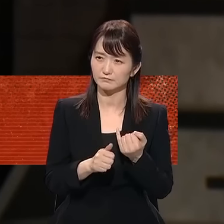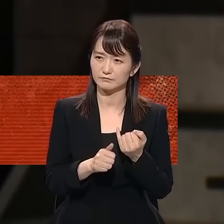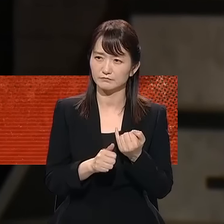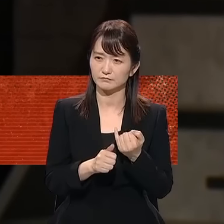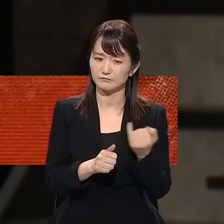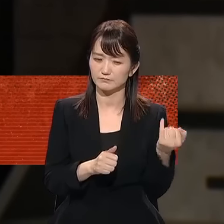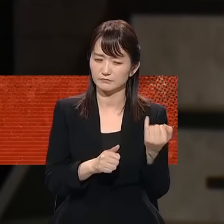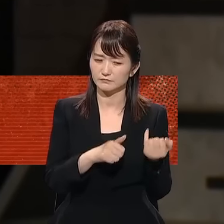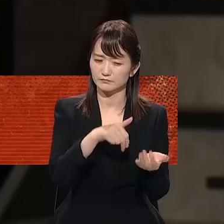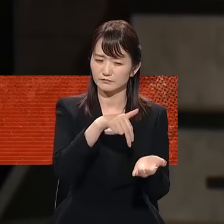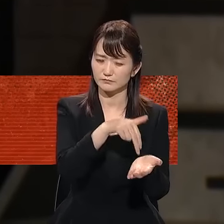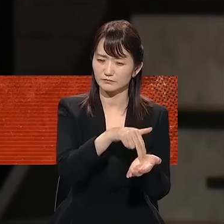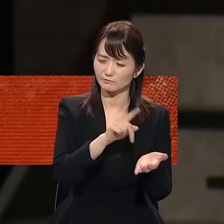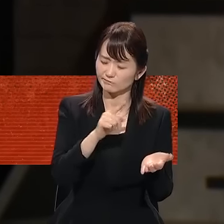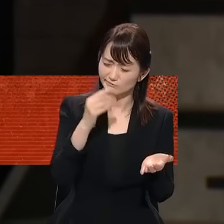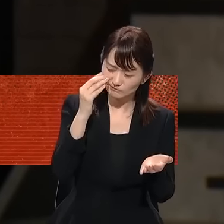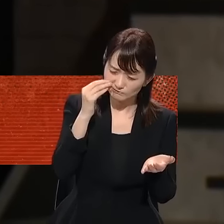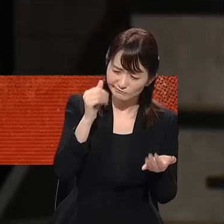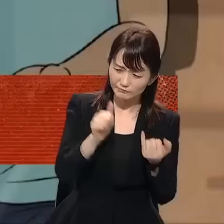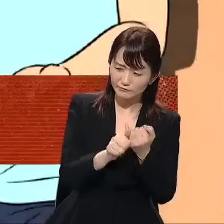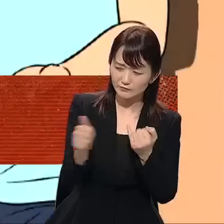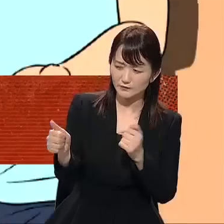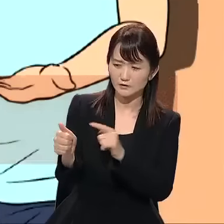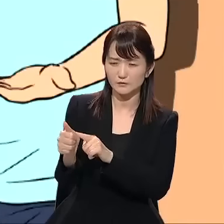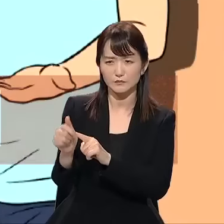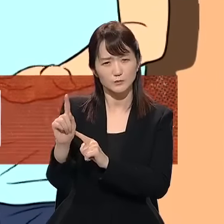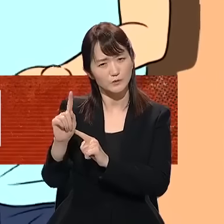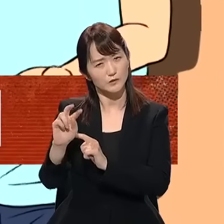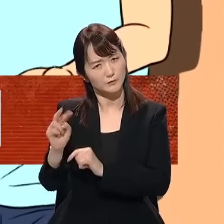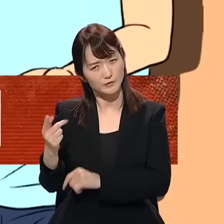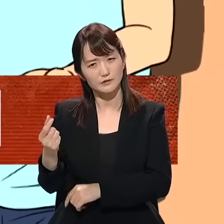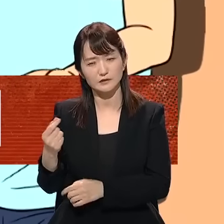너무 이상한 거예요 왜냐면 남편이 좀 변하는 느낌이